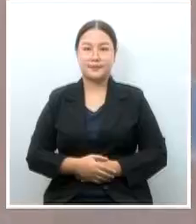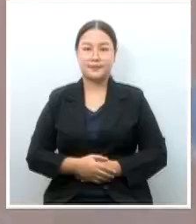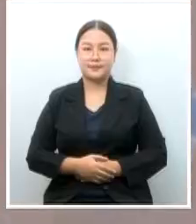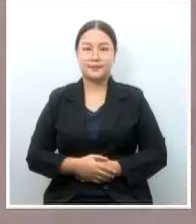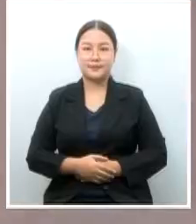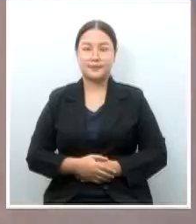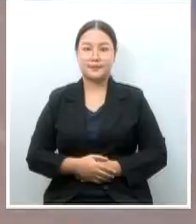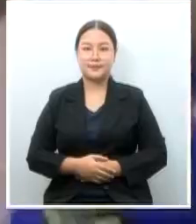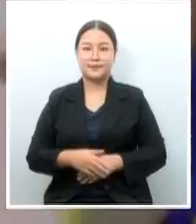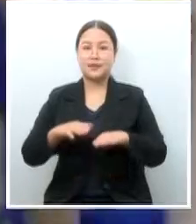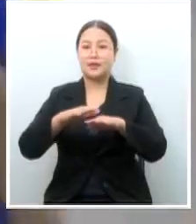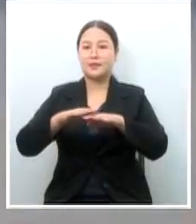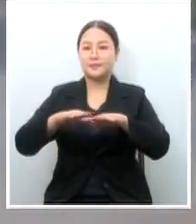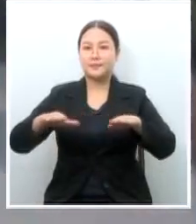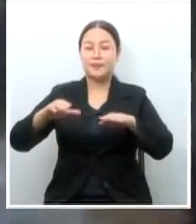สนามบาสเกตบอล